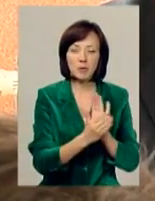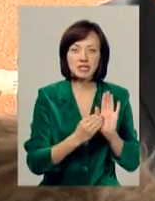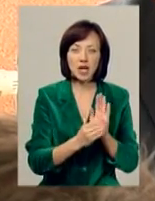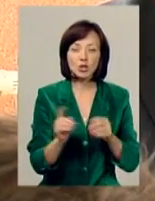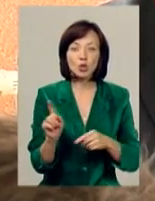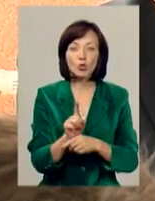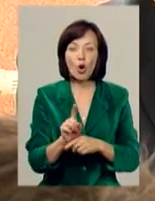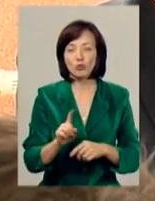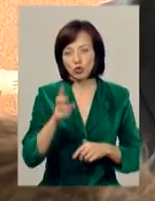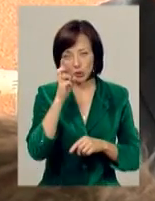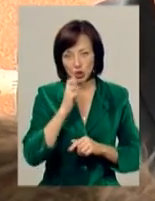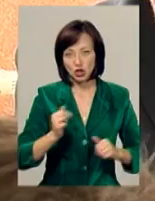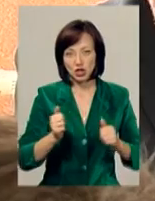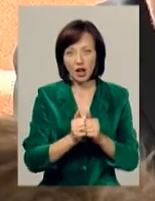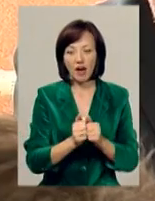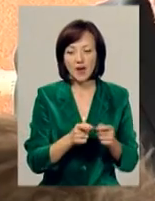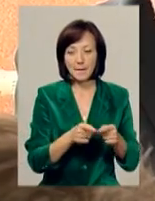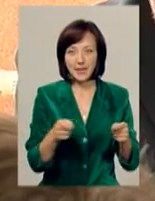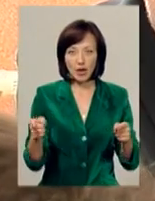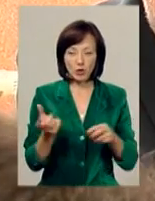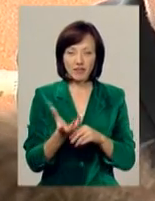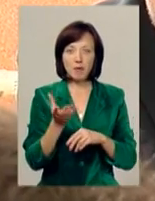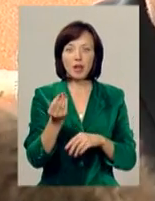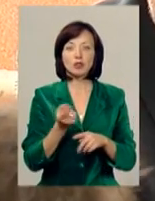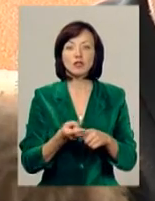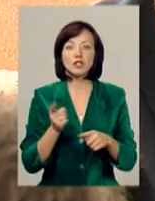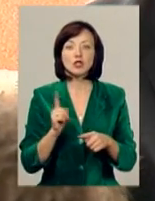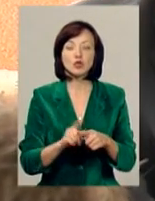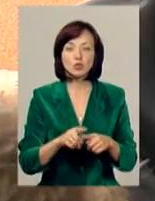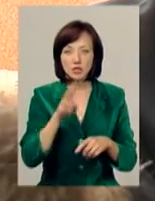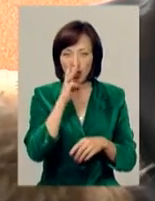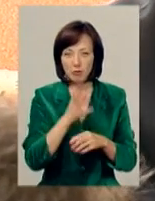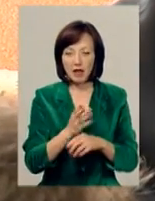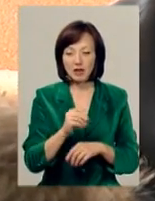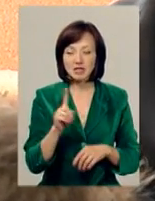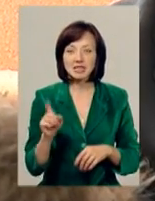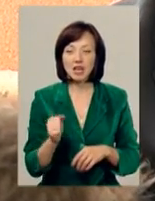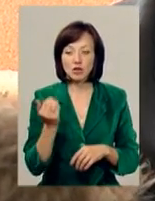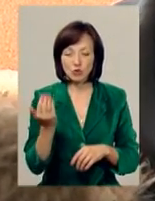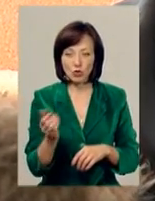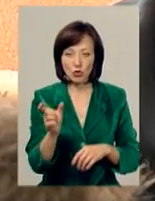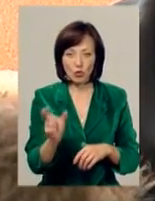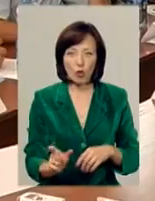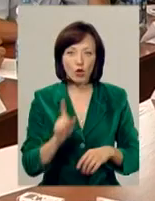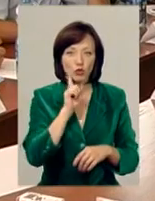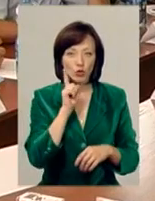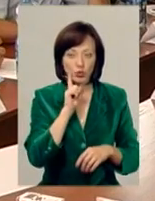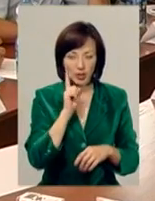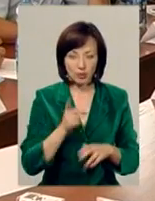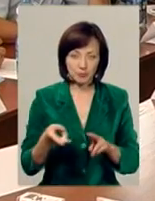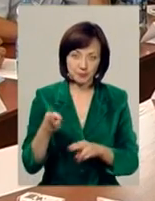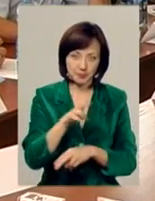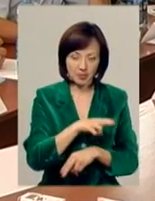держава ее певний період часу виплачувала цьому роботодавцю заробітну плату за цього за цього молоду людину в